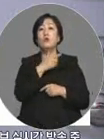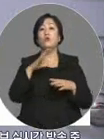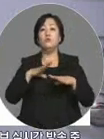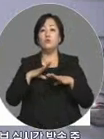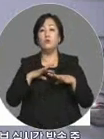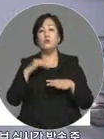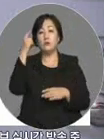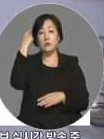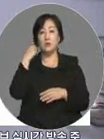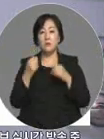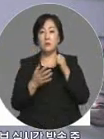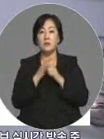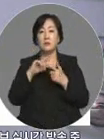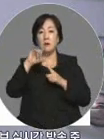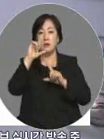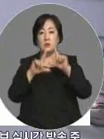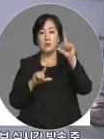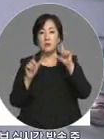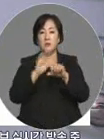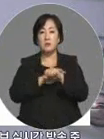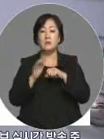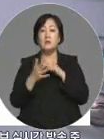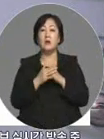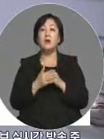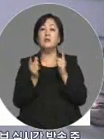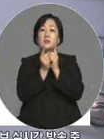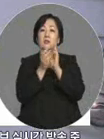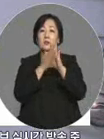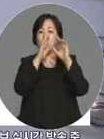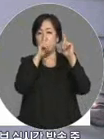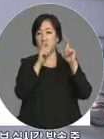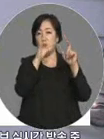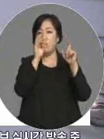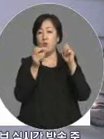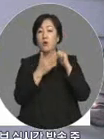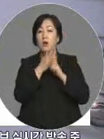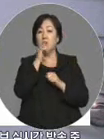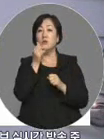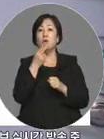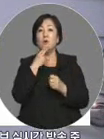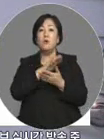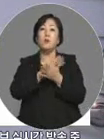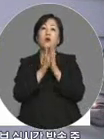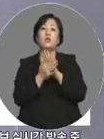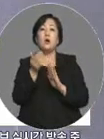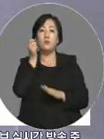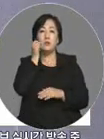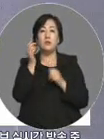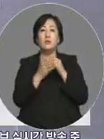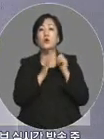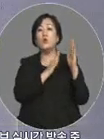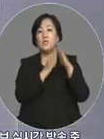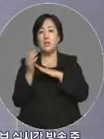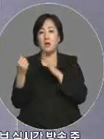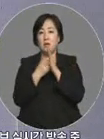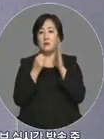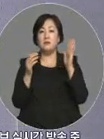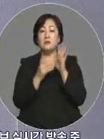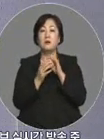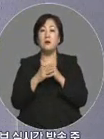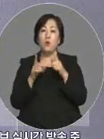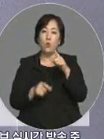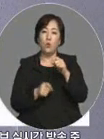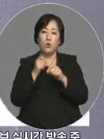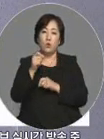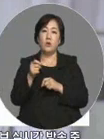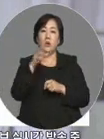무서워서 그 사람이 저만 찍었을 가능성이 없다고 생각을 해서 네, 그런 것도 우려되고 오래된 빌라